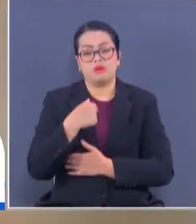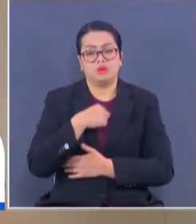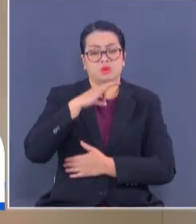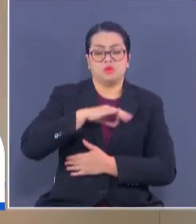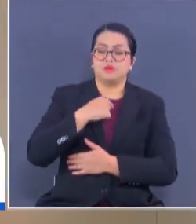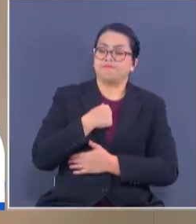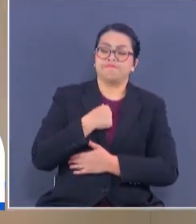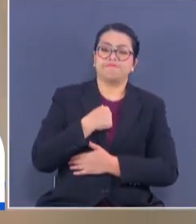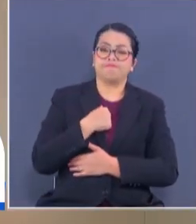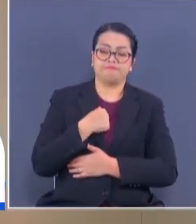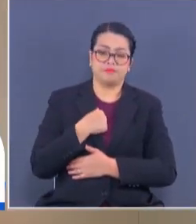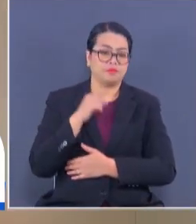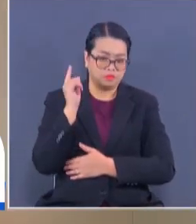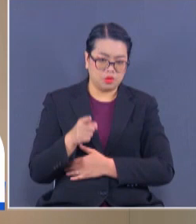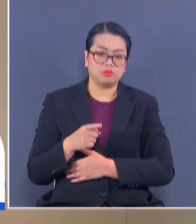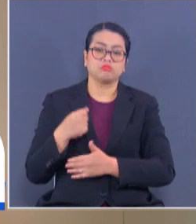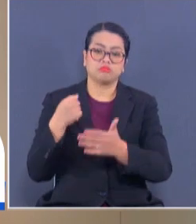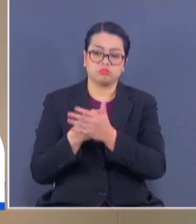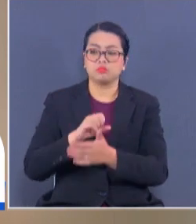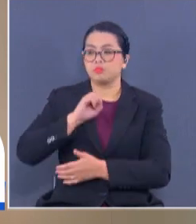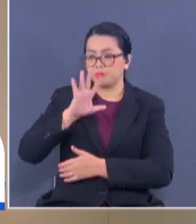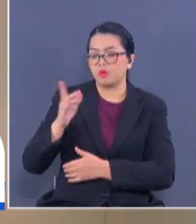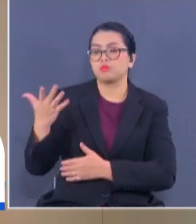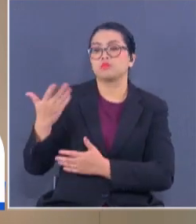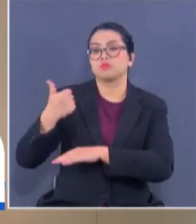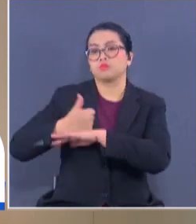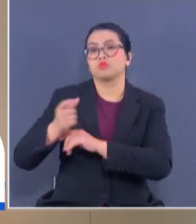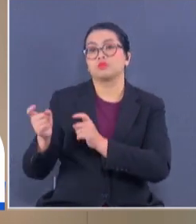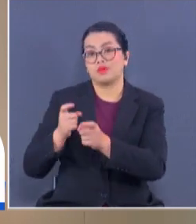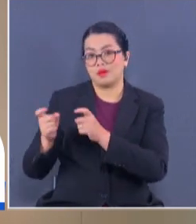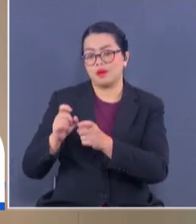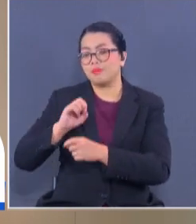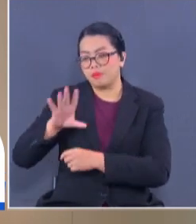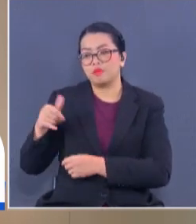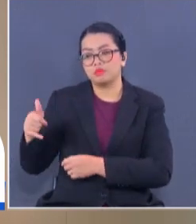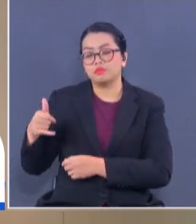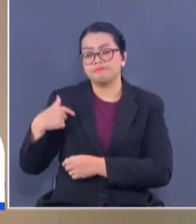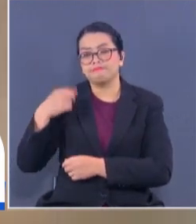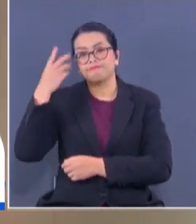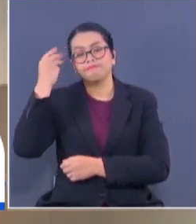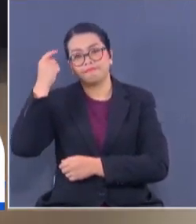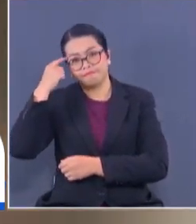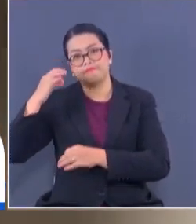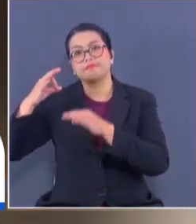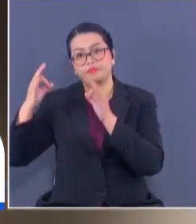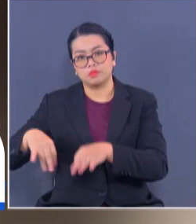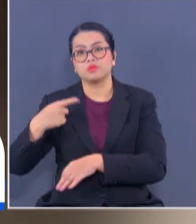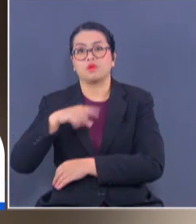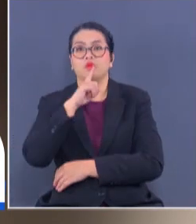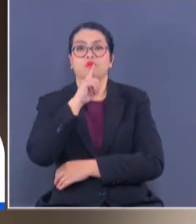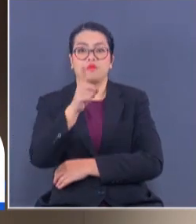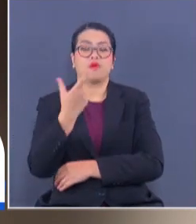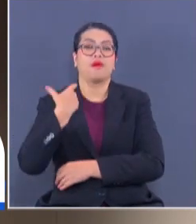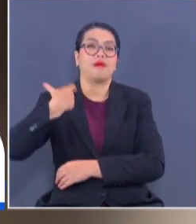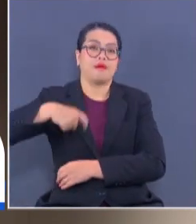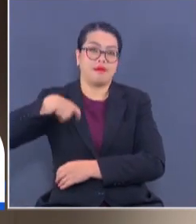ราไม่ควรนิ่งเฉยอีกต่อไปก็เลยปรึกษาพี่แพรผู้จัดการส่วนตัวซึ่งพี่แพรเองก็มีความคิดเห็นตรงกันและมอบหมายให้